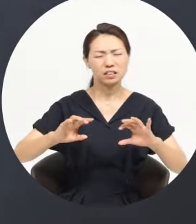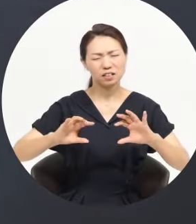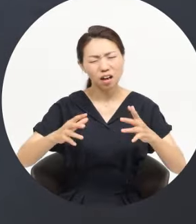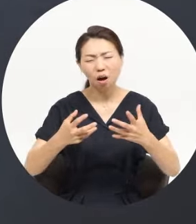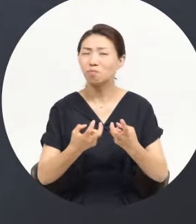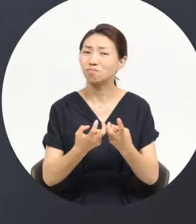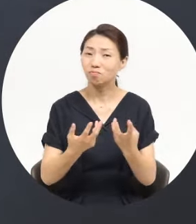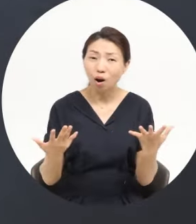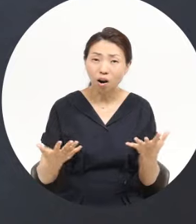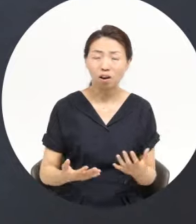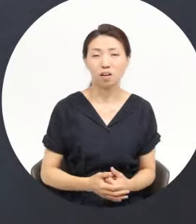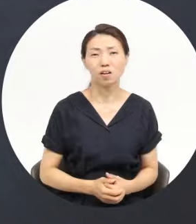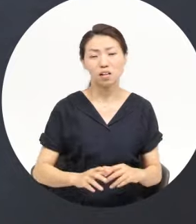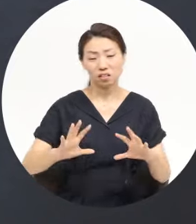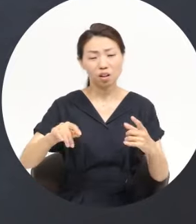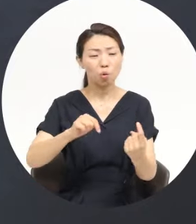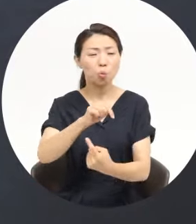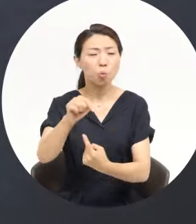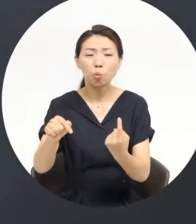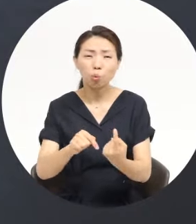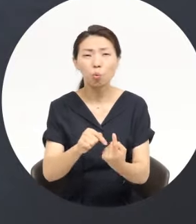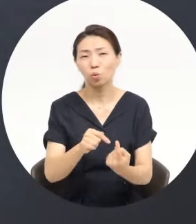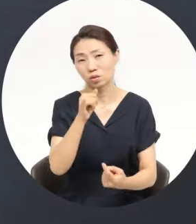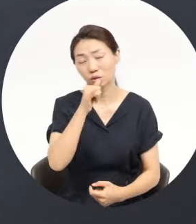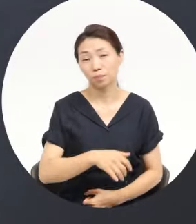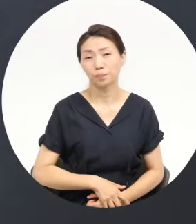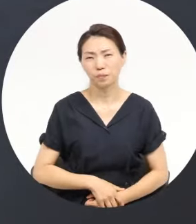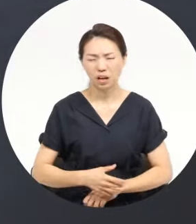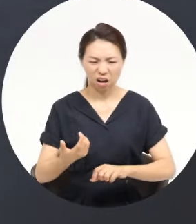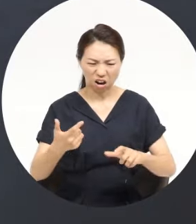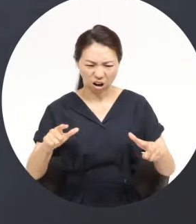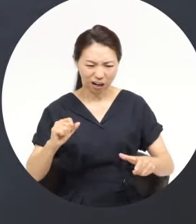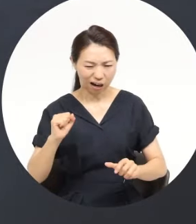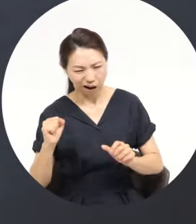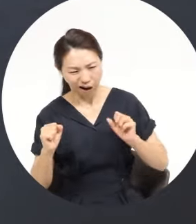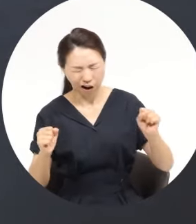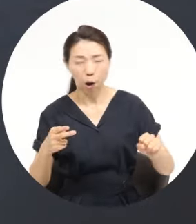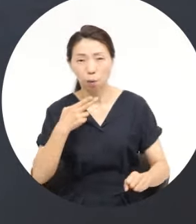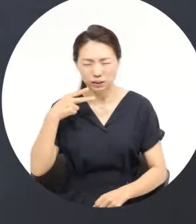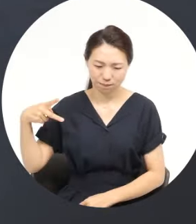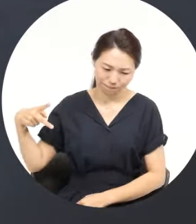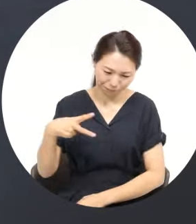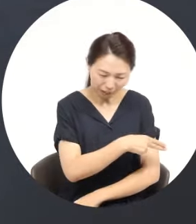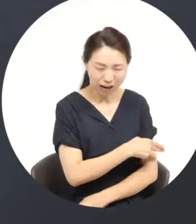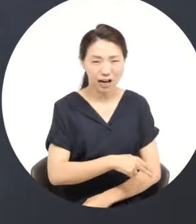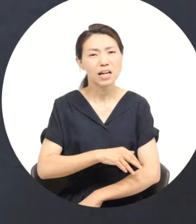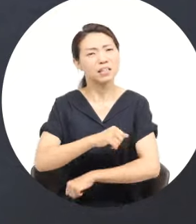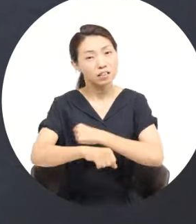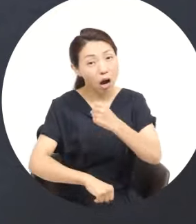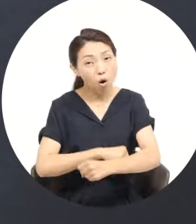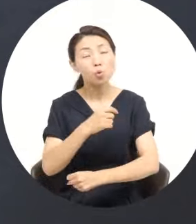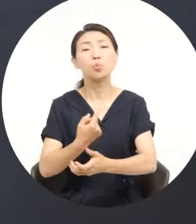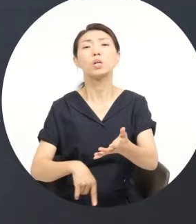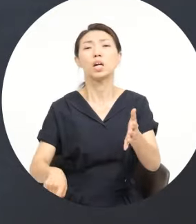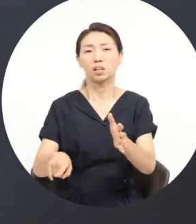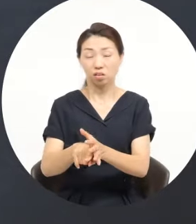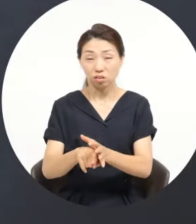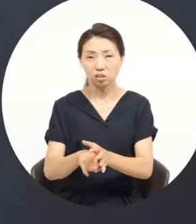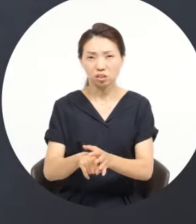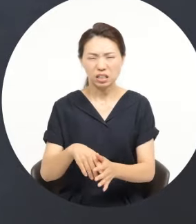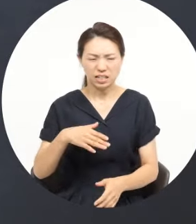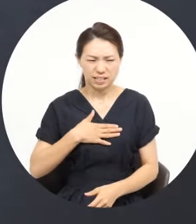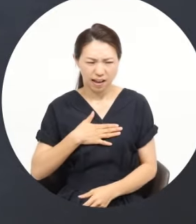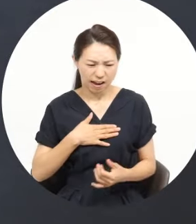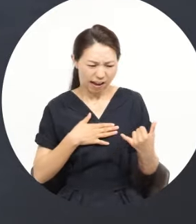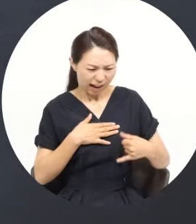세상이. 그러니까 이러한 이 고뇌로부터 자유로워지려면 자기가 자꾸 지금